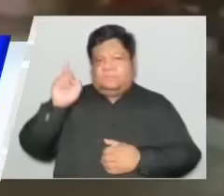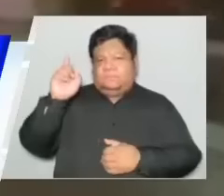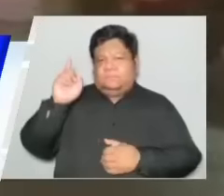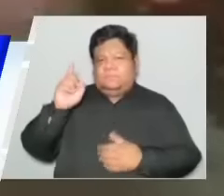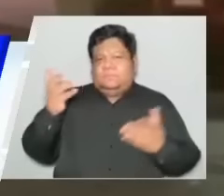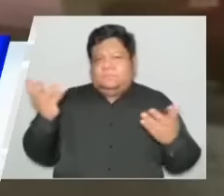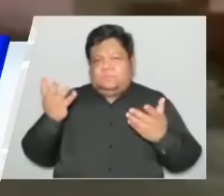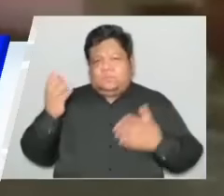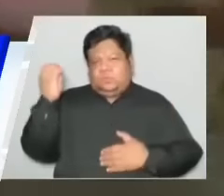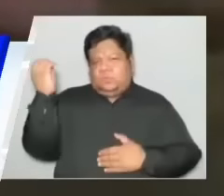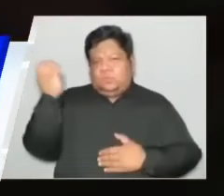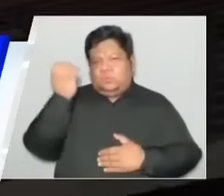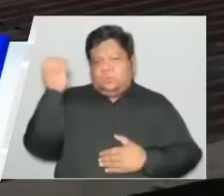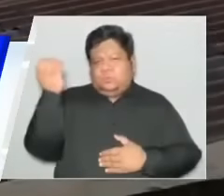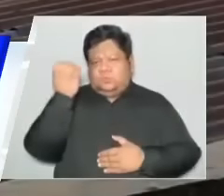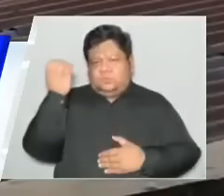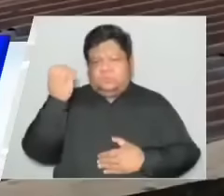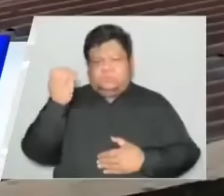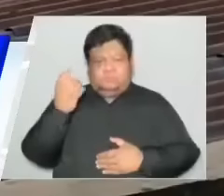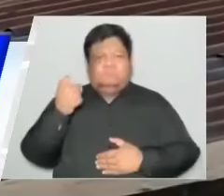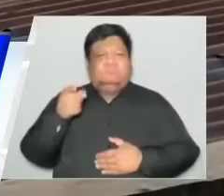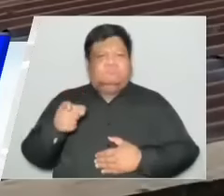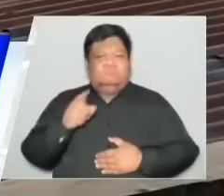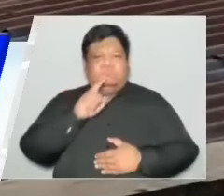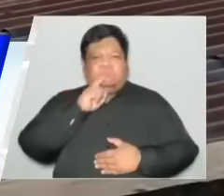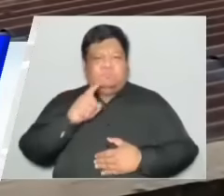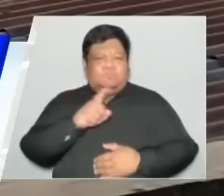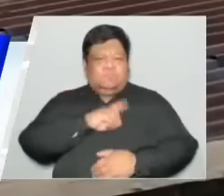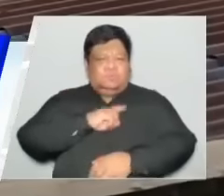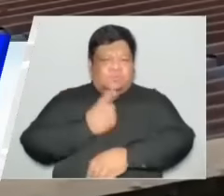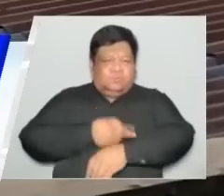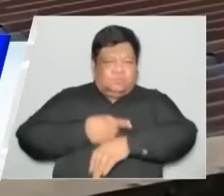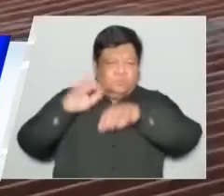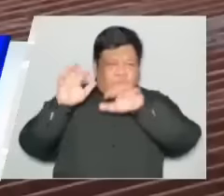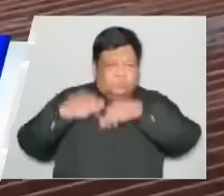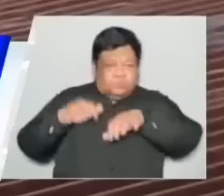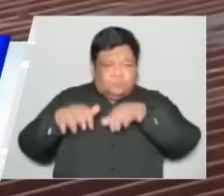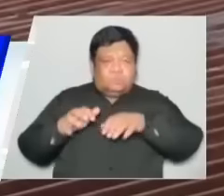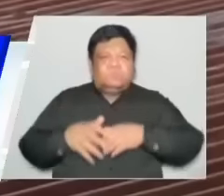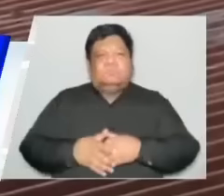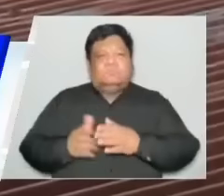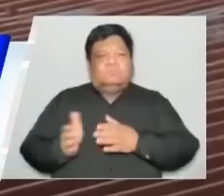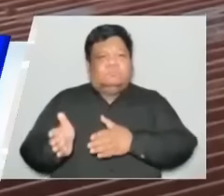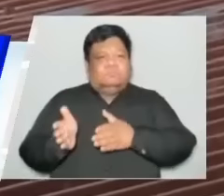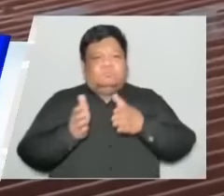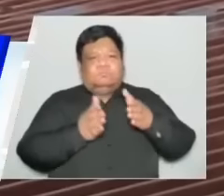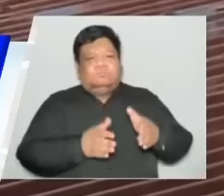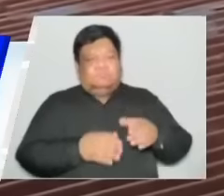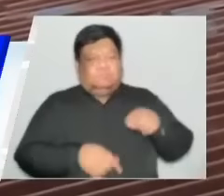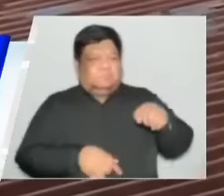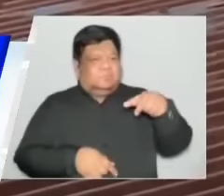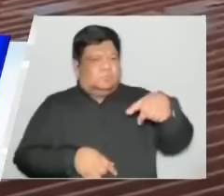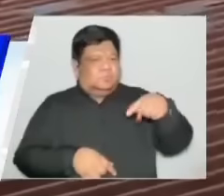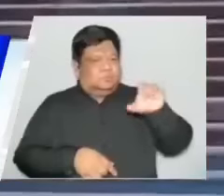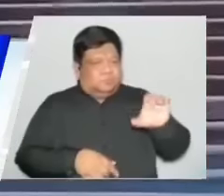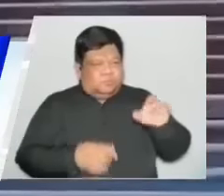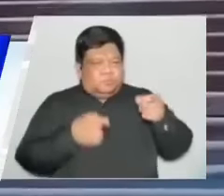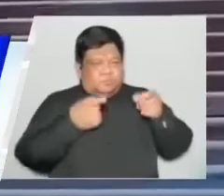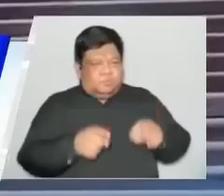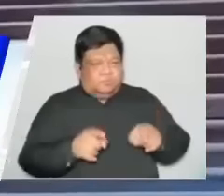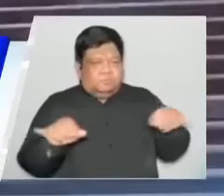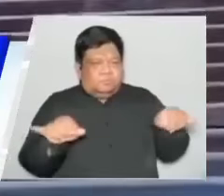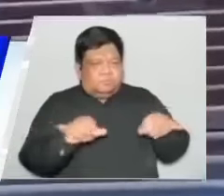Monumento. Malakas din ang ulan sa Timog Avenue Corner Scout Tobias sa Quezon City at sinamahan naman ng gulog at